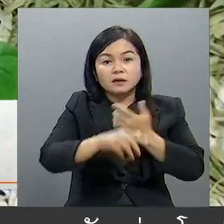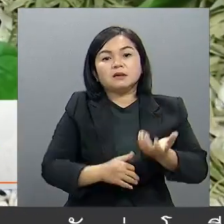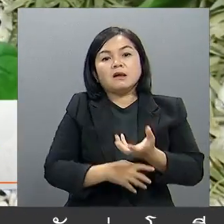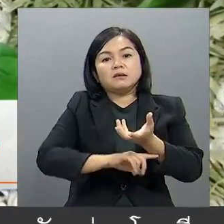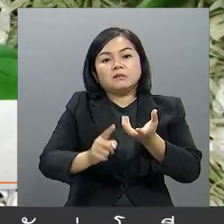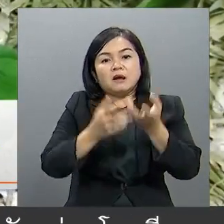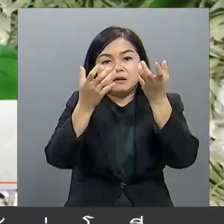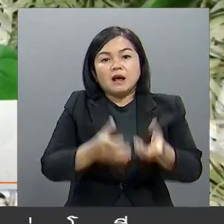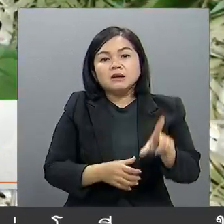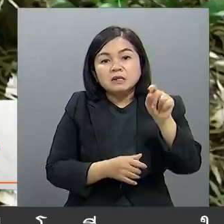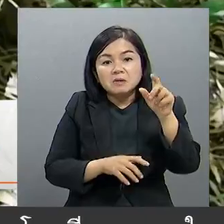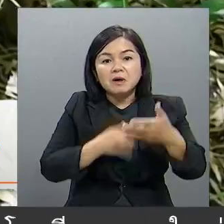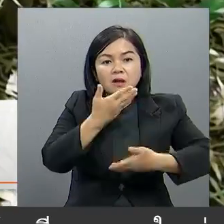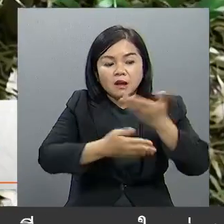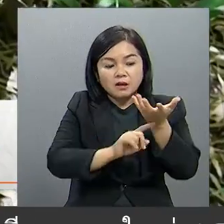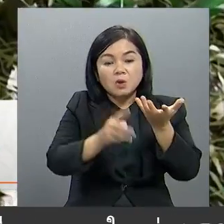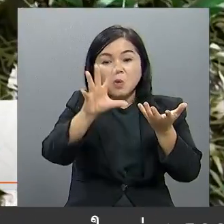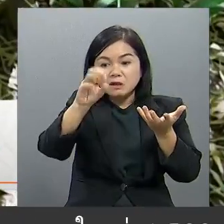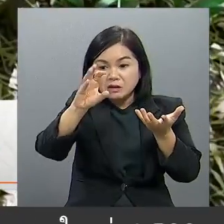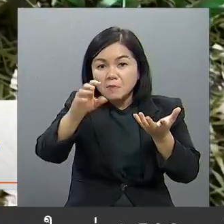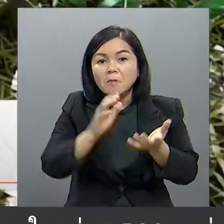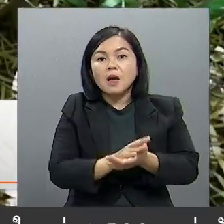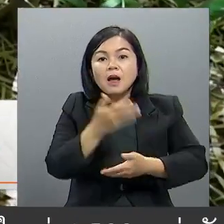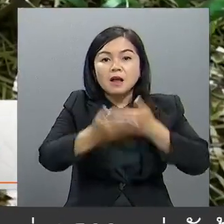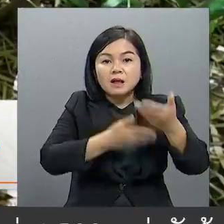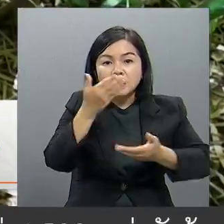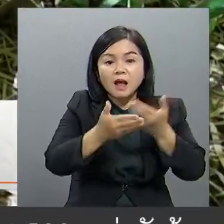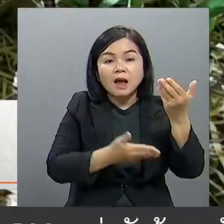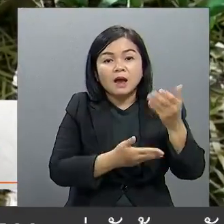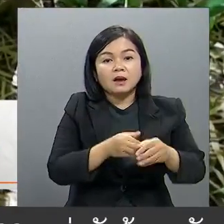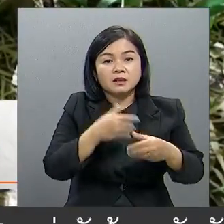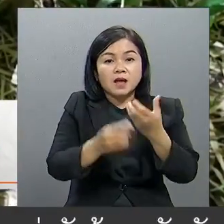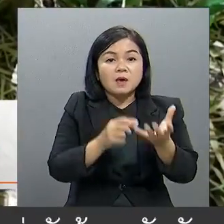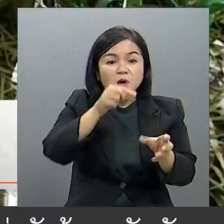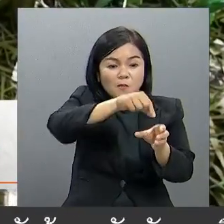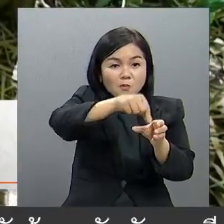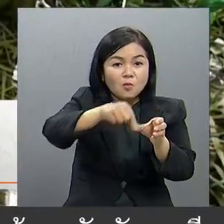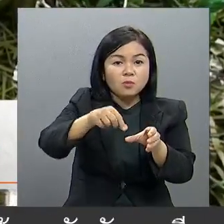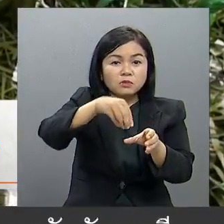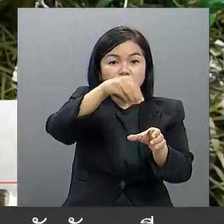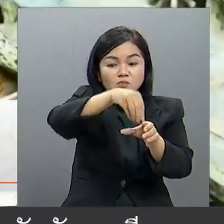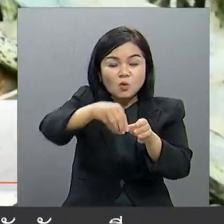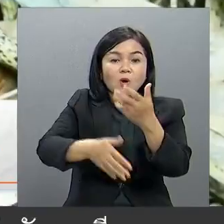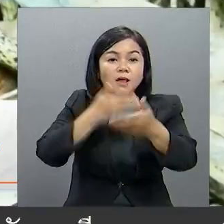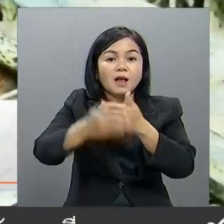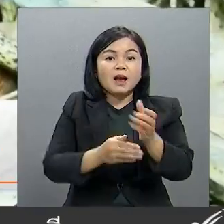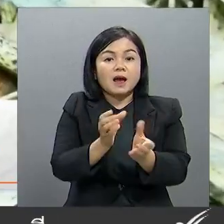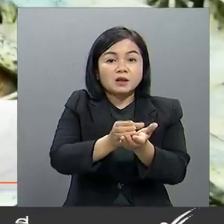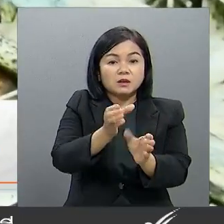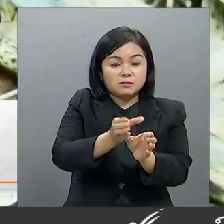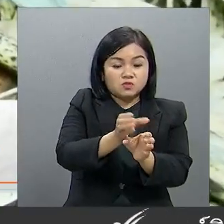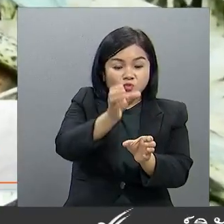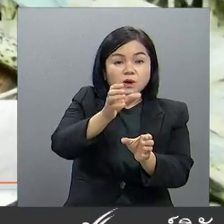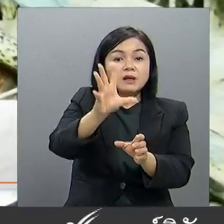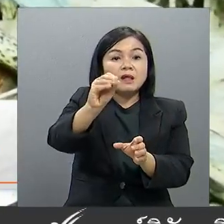ิโกรห์ ละ 50 บาทครัคลา tomatoes 50 บาทซึการปลูกไ่แซมไใส่วอย่างแบบนี้เคือ 1 เป่วย